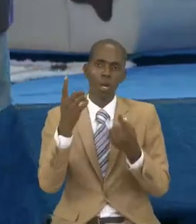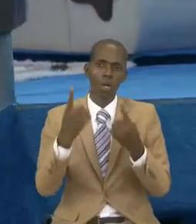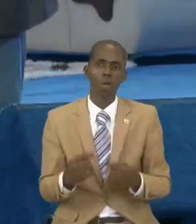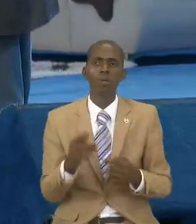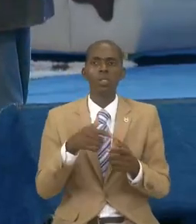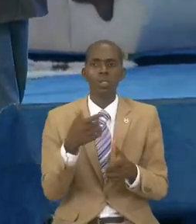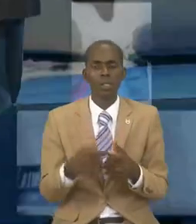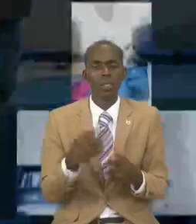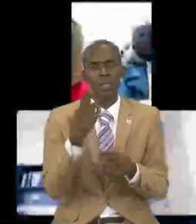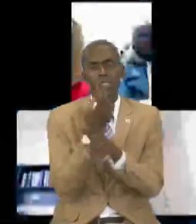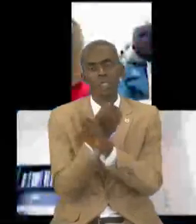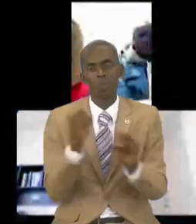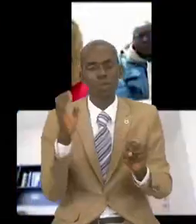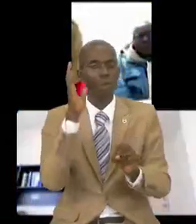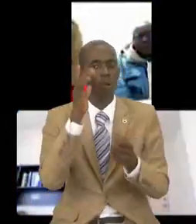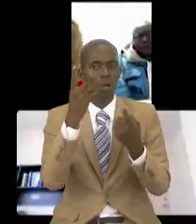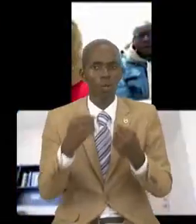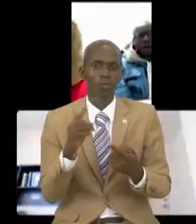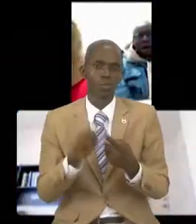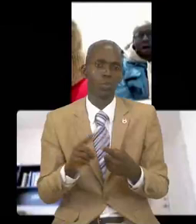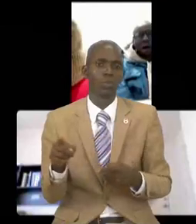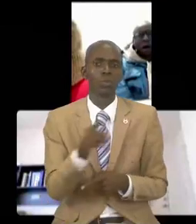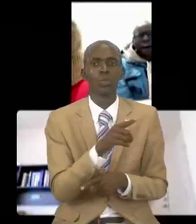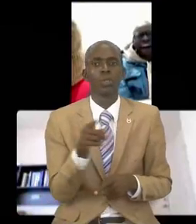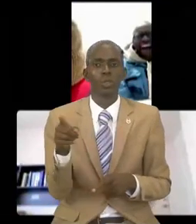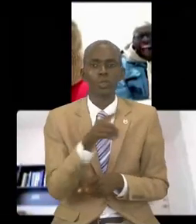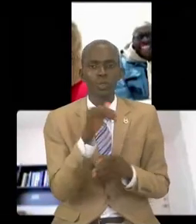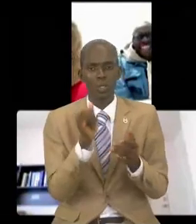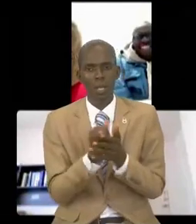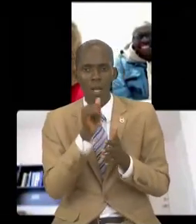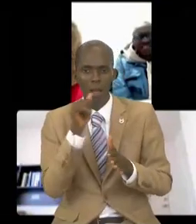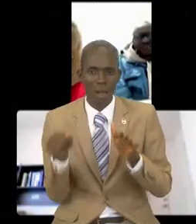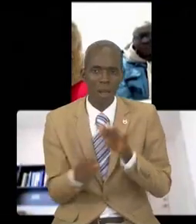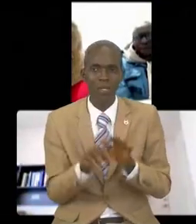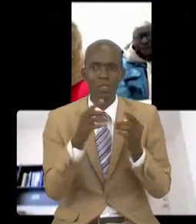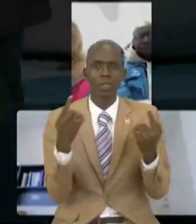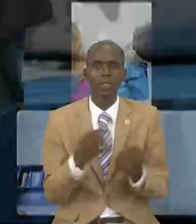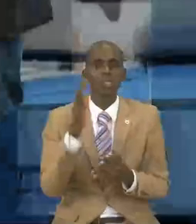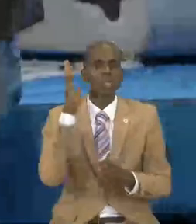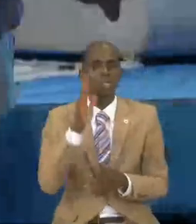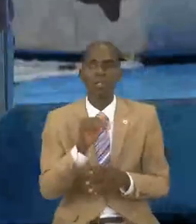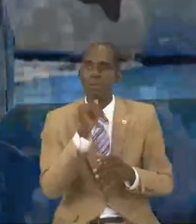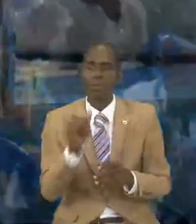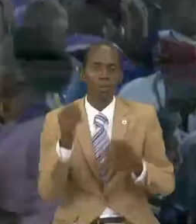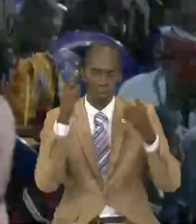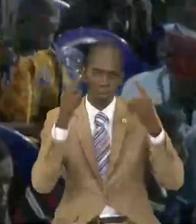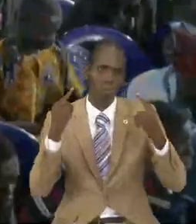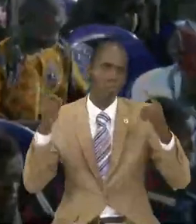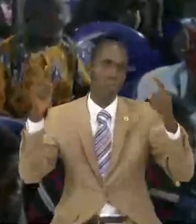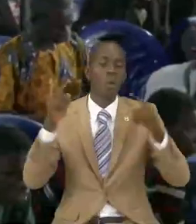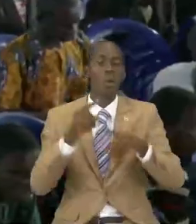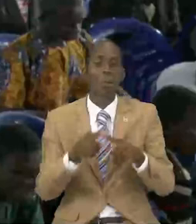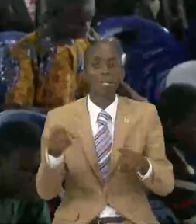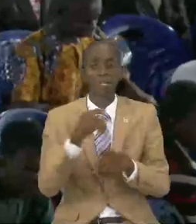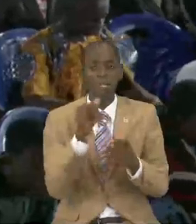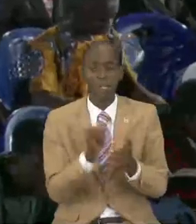la rédemption viendra. Pour toi, celui qui caille ses transgressions ne prospère point, mais celui qui